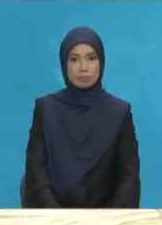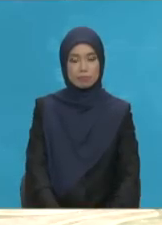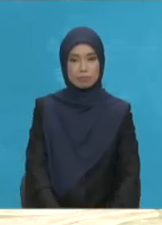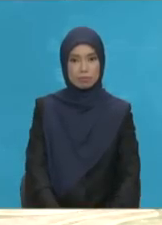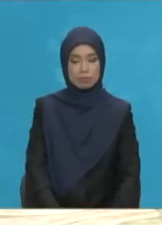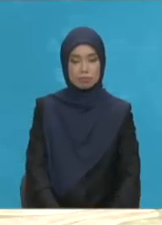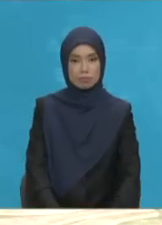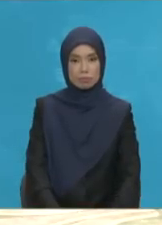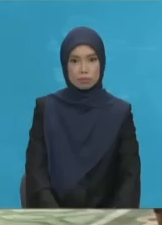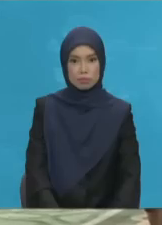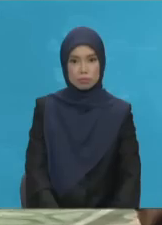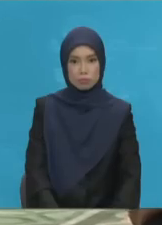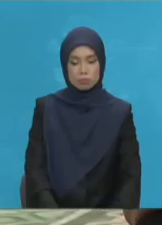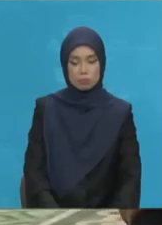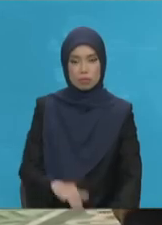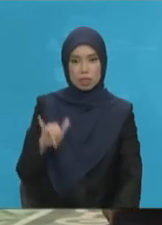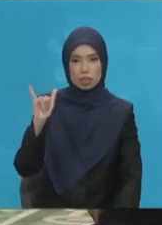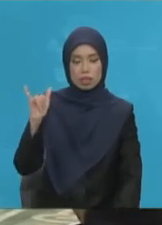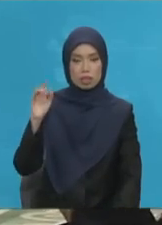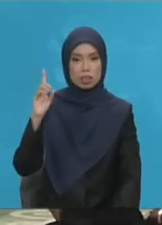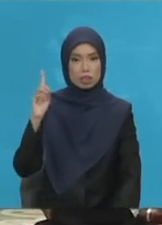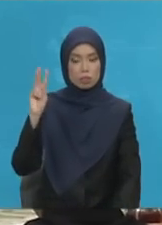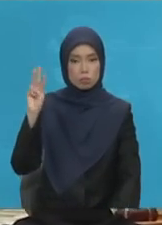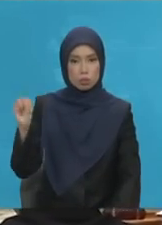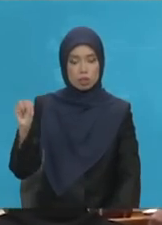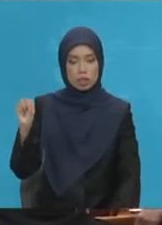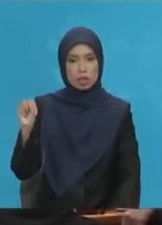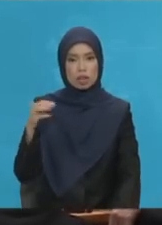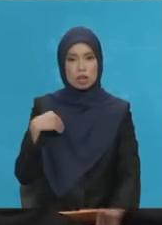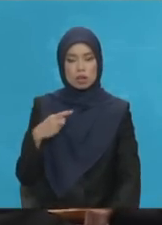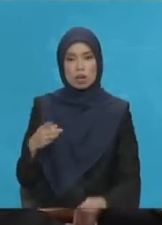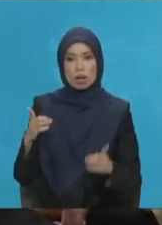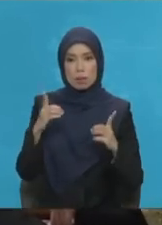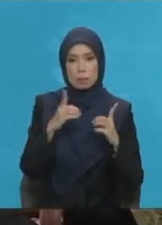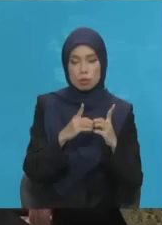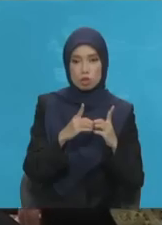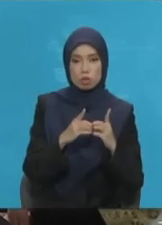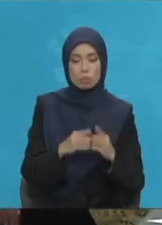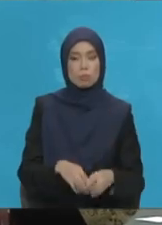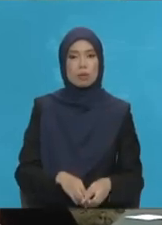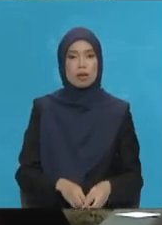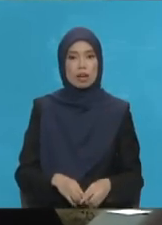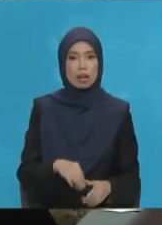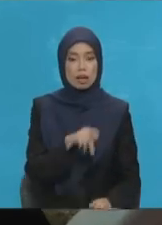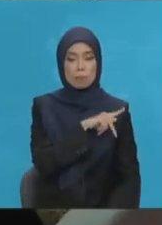tapi yang dimuliakan pihak orang kejauhan pahlawan menjunjung anugraha untuk menghadap kehadapan majelis